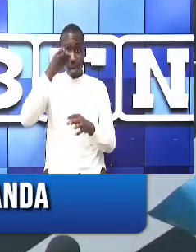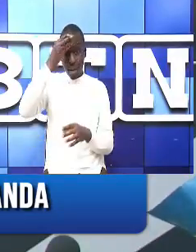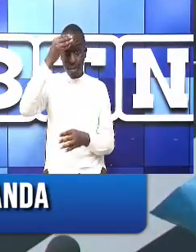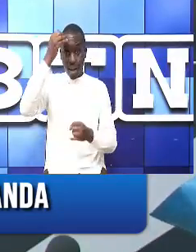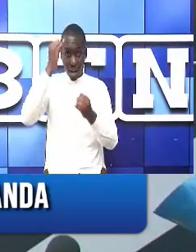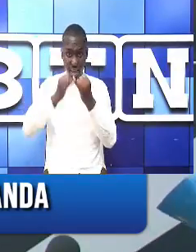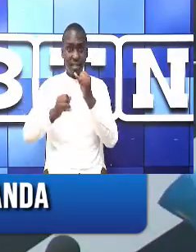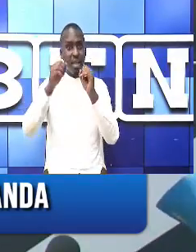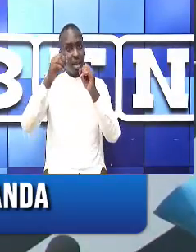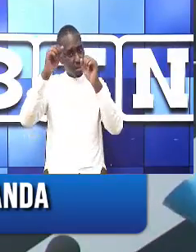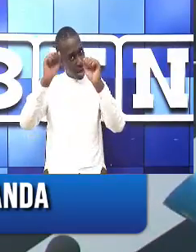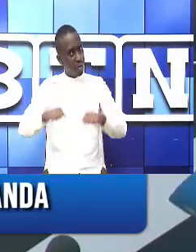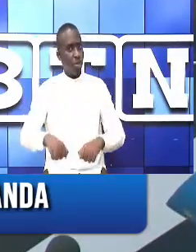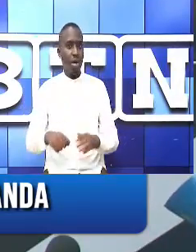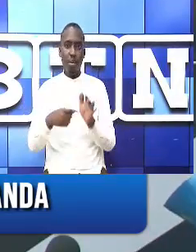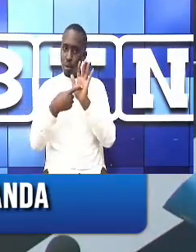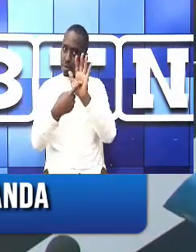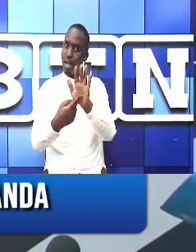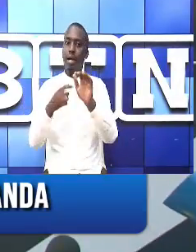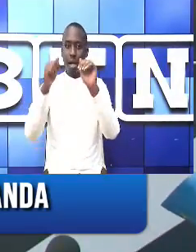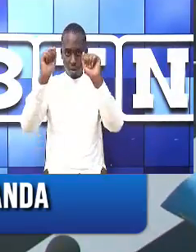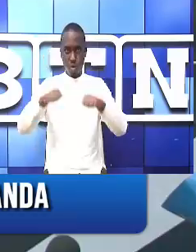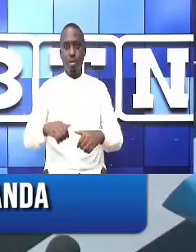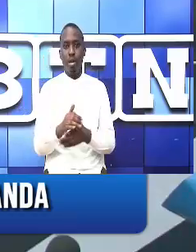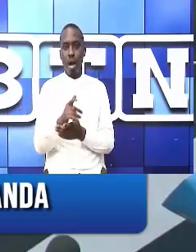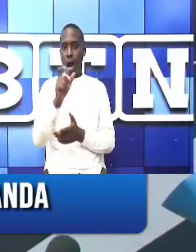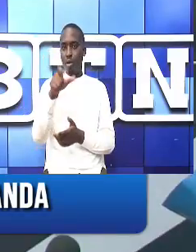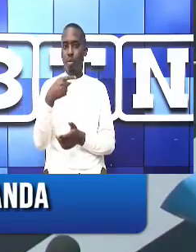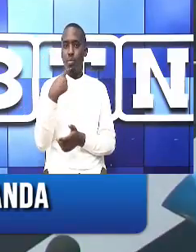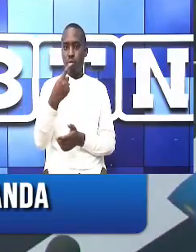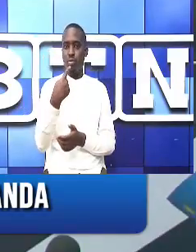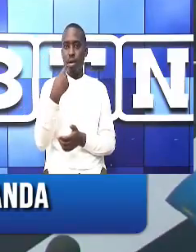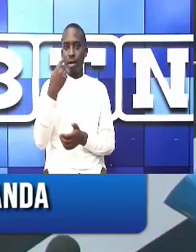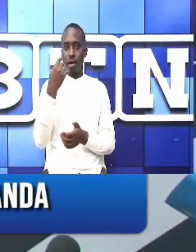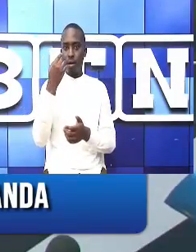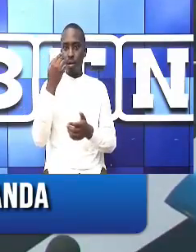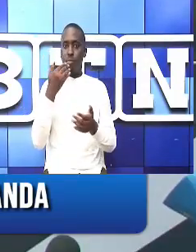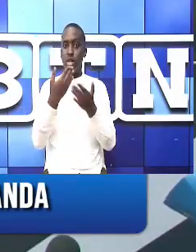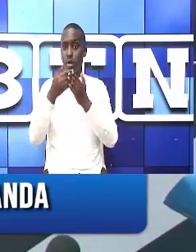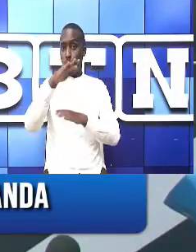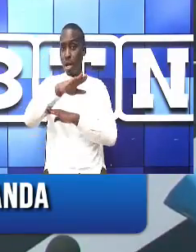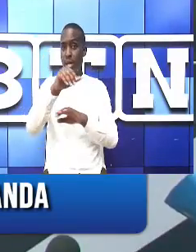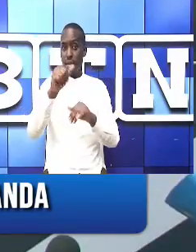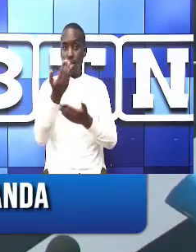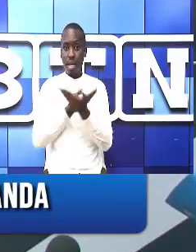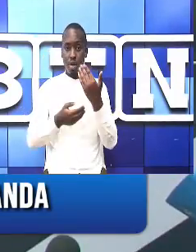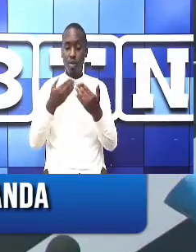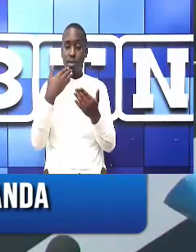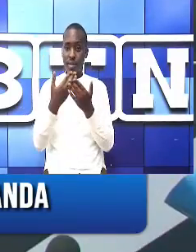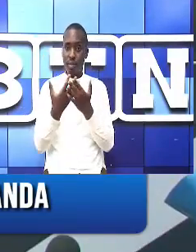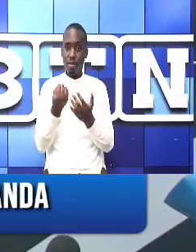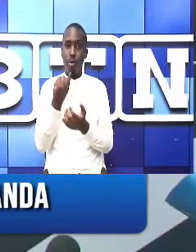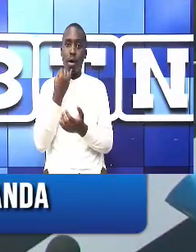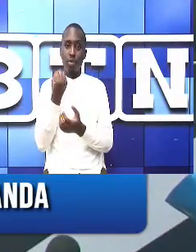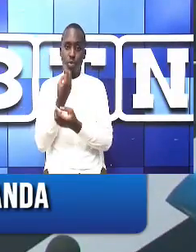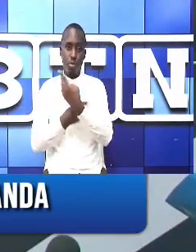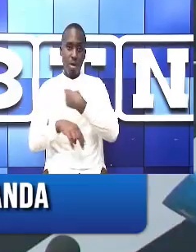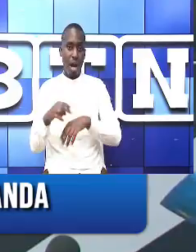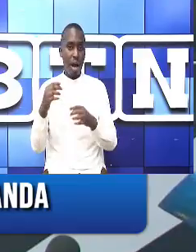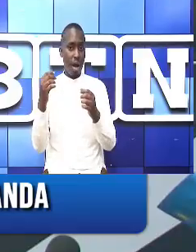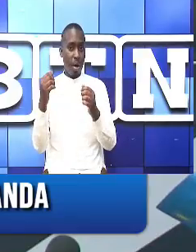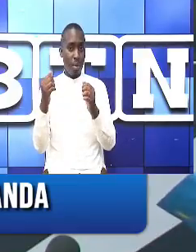byo byinshi biri mu bigaragaza cyafite ubushobozi hano warugize ati mwiriwe neza ikiganiro ni cyiza mfite umwana ufite ubumuga bukomatanye